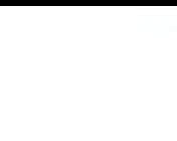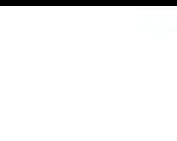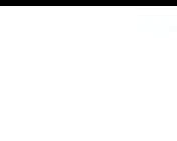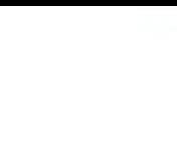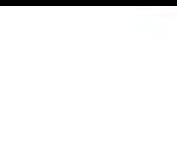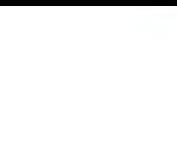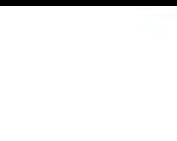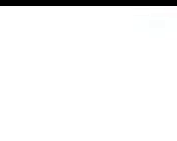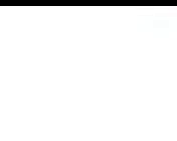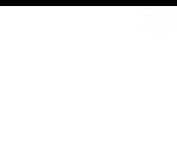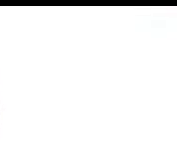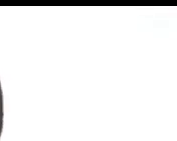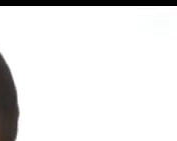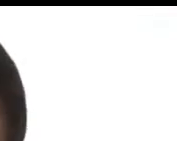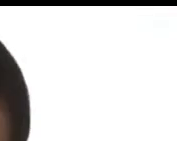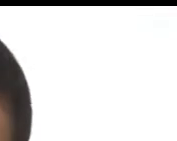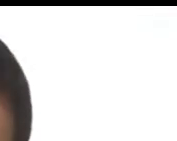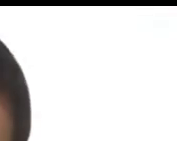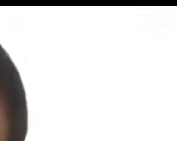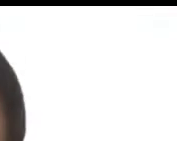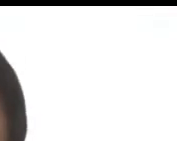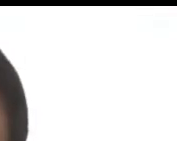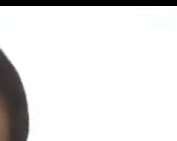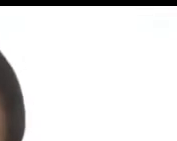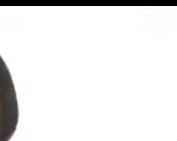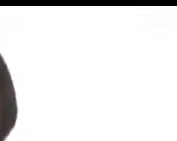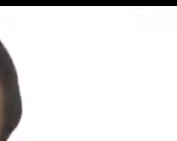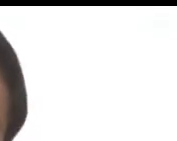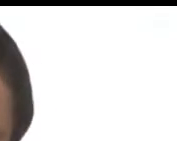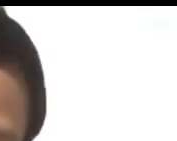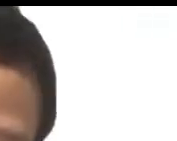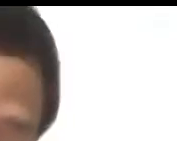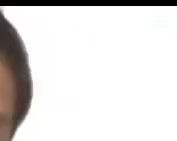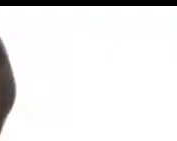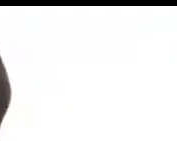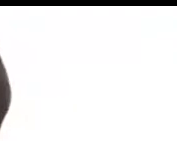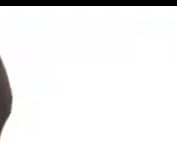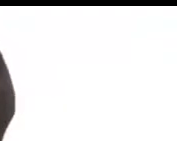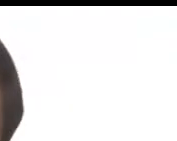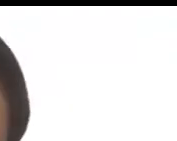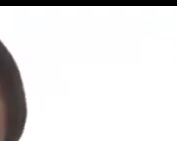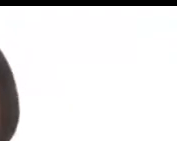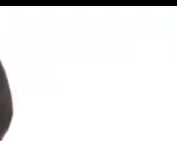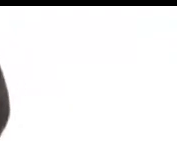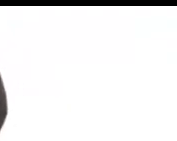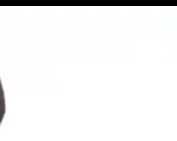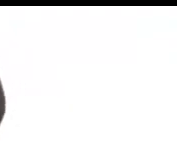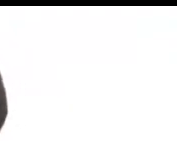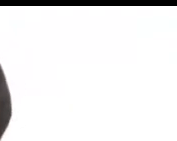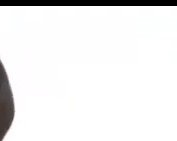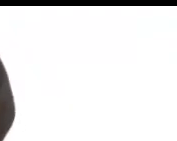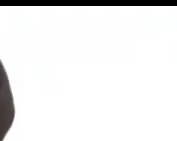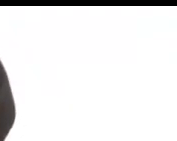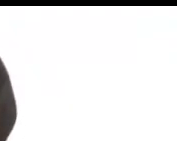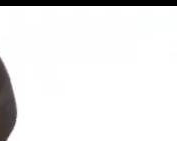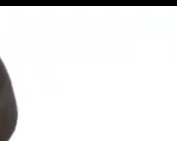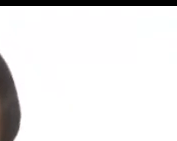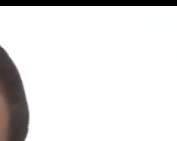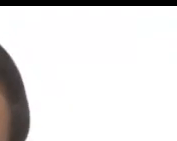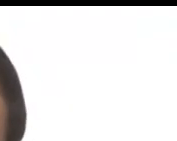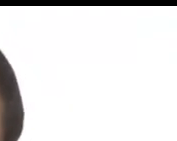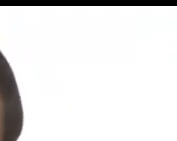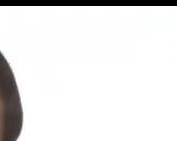nah bapak-ibu sekalian pada dasarnya dari informasi kalau dari hukum online kami terima yang terakhir